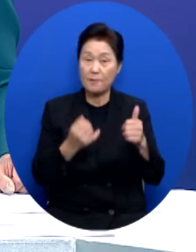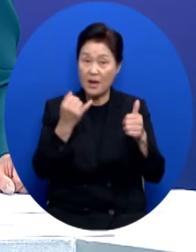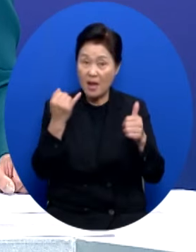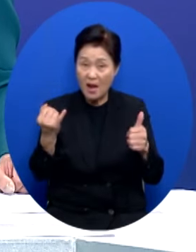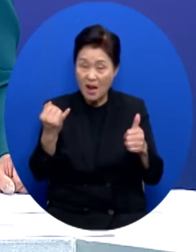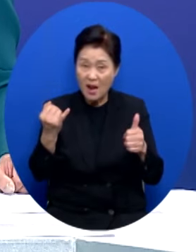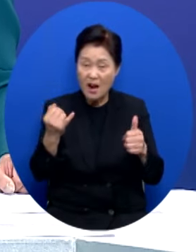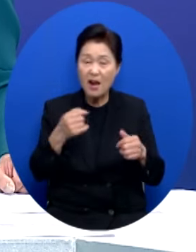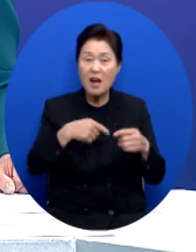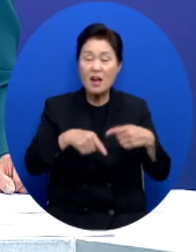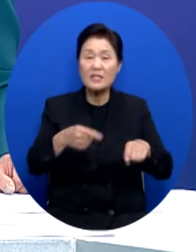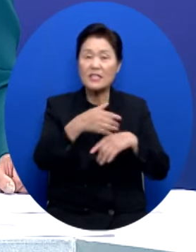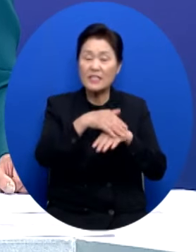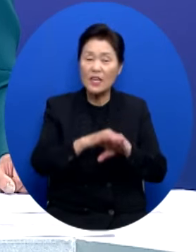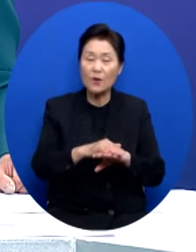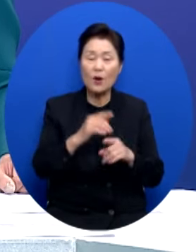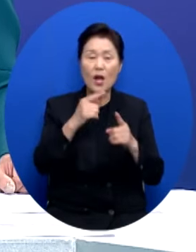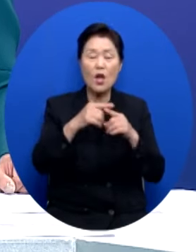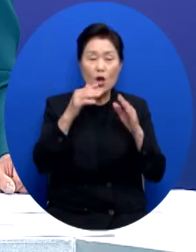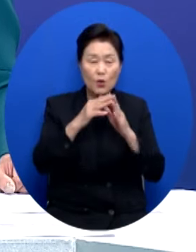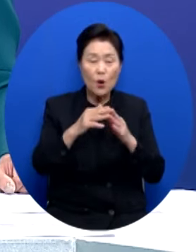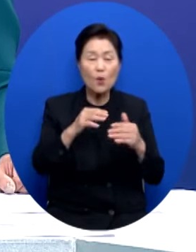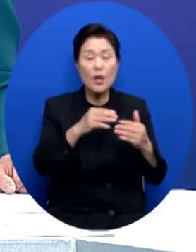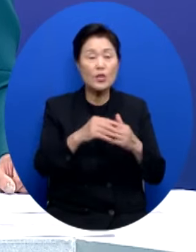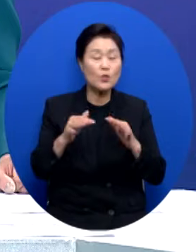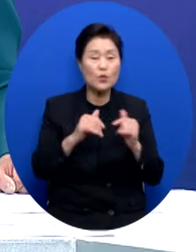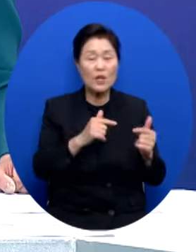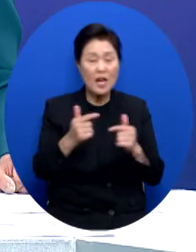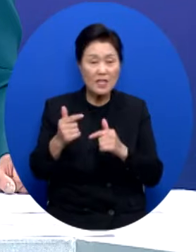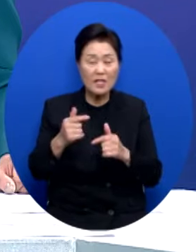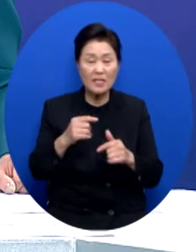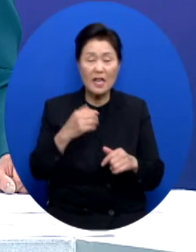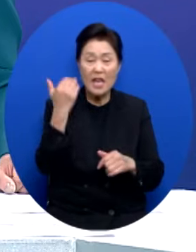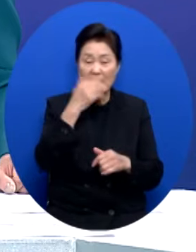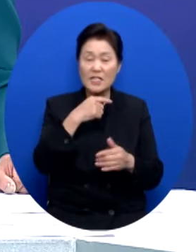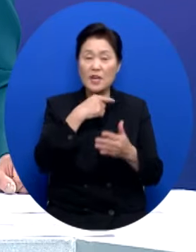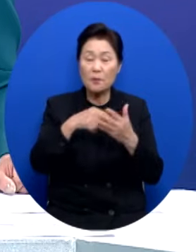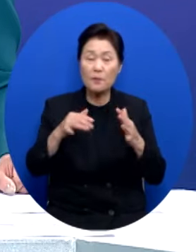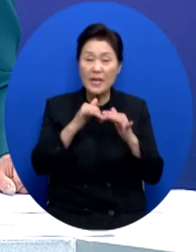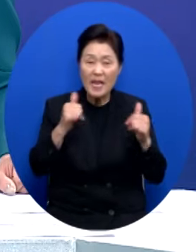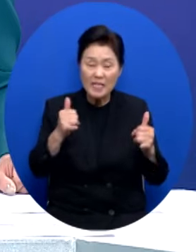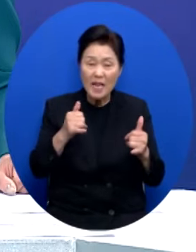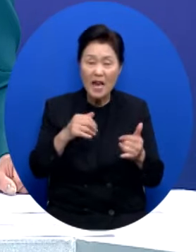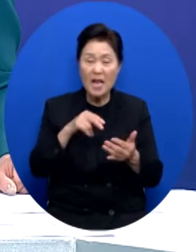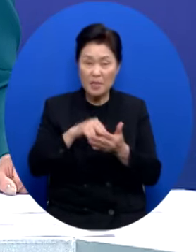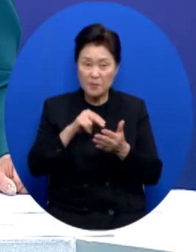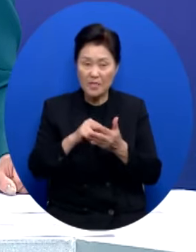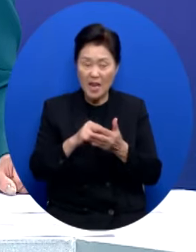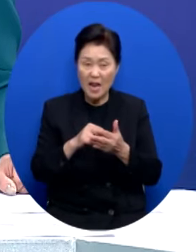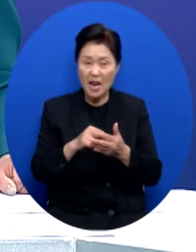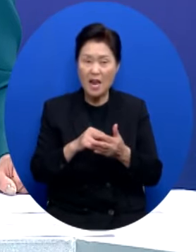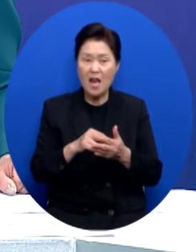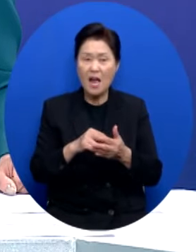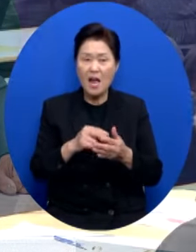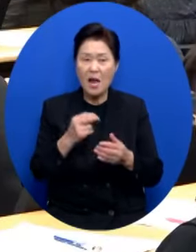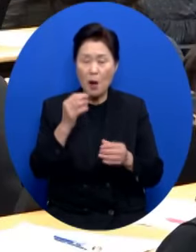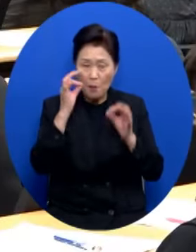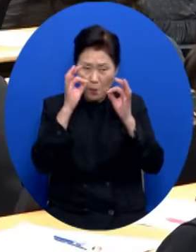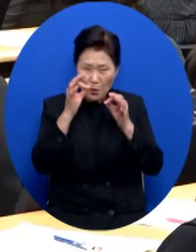양성평등 정책과 교회 지도자 성인지 감수성이 교단 내 양성평등 실천과 관계가 있는 것으로 밝혀졌습니다.